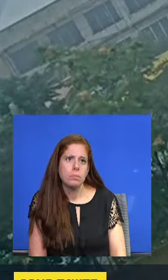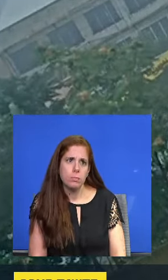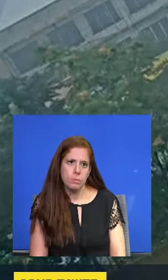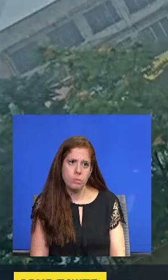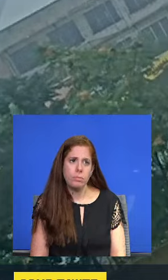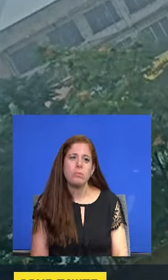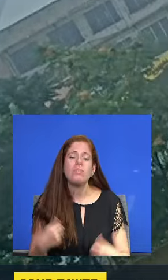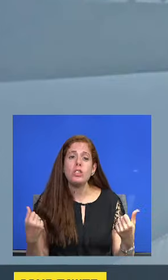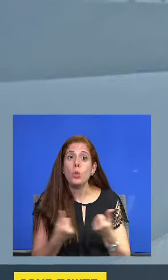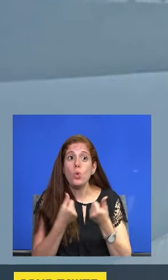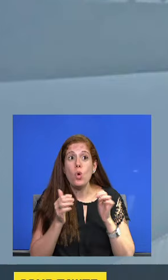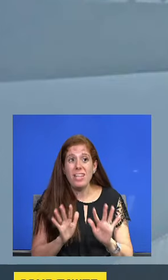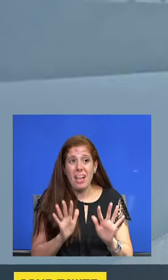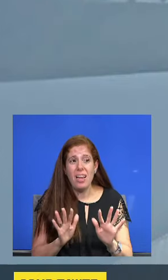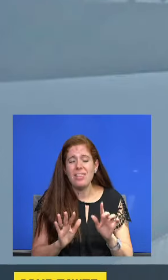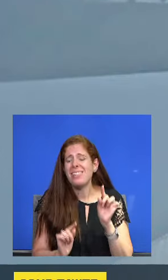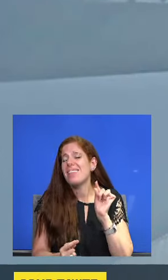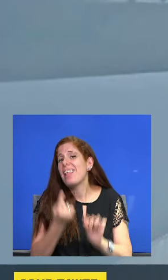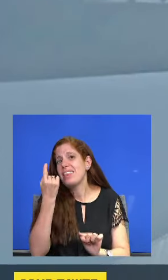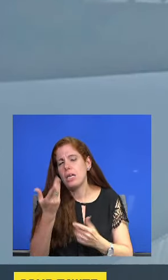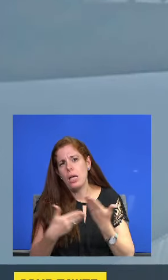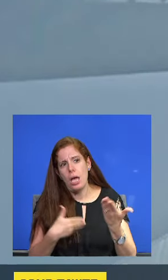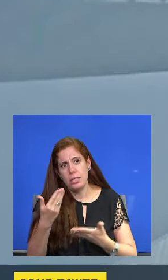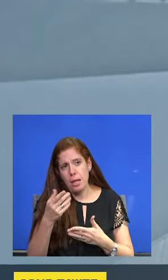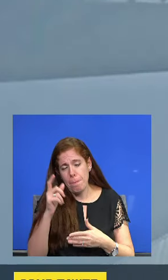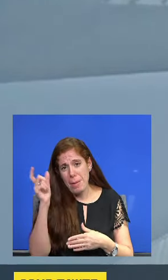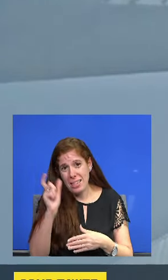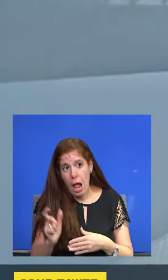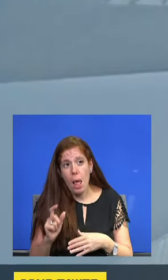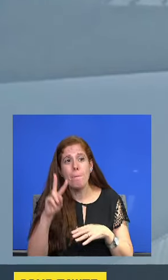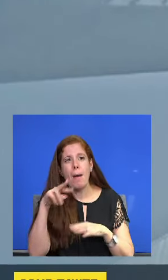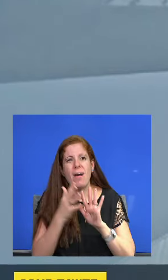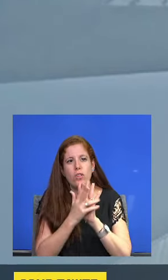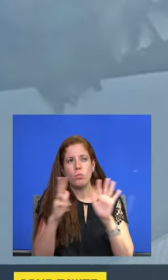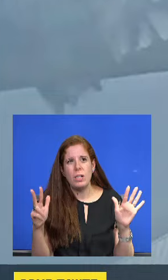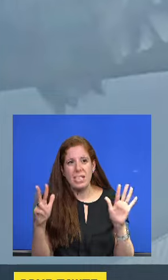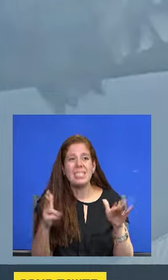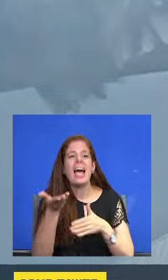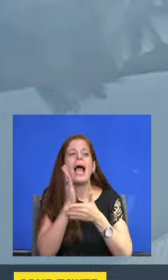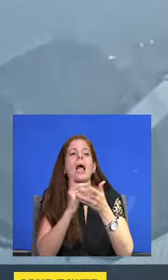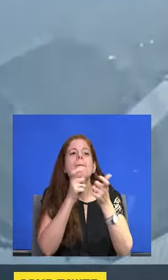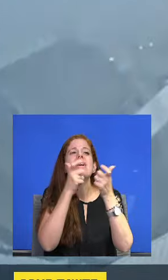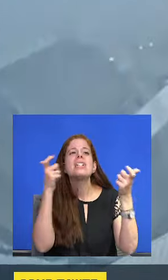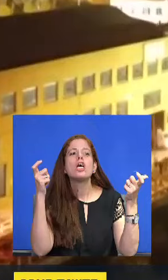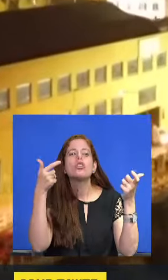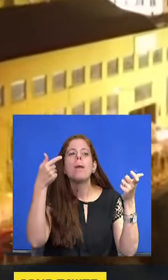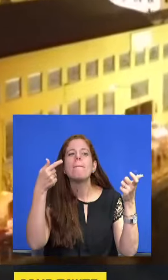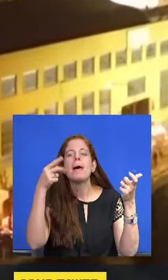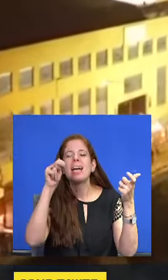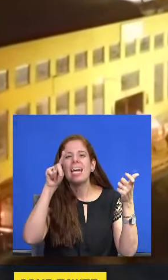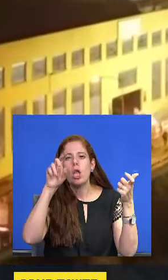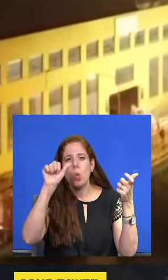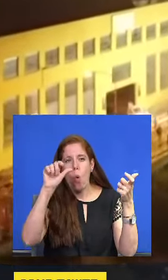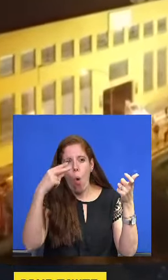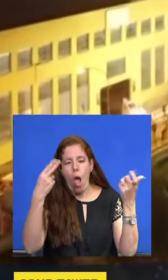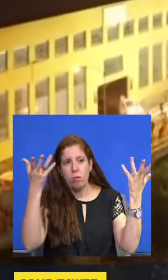תאונות בסדר גודל כזה הן עניין אדיר יחסית באיטליה. בשנת 2018 התמוטט חלק מגשר בעיר גנוע והביא למותם